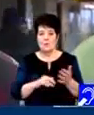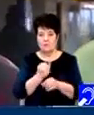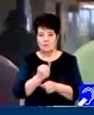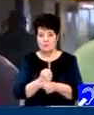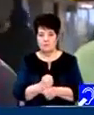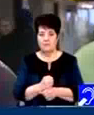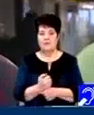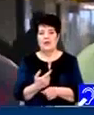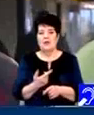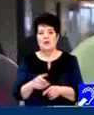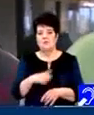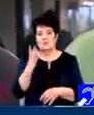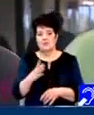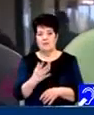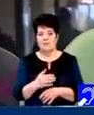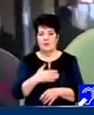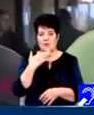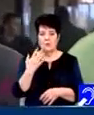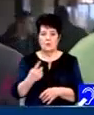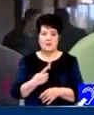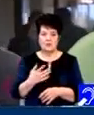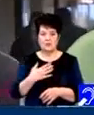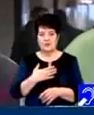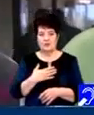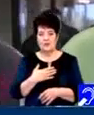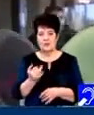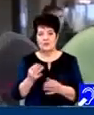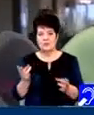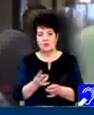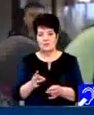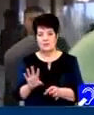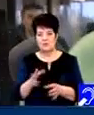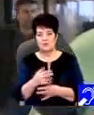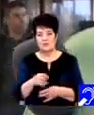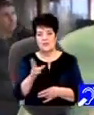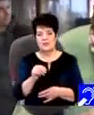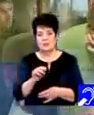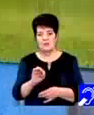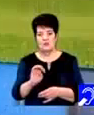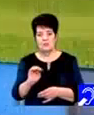continuare. O să fie de acum încolo mai multe așteptări de la mine și trebuie să nu dezamăgesc.